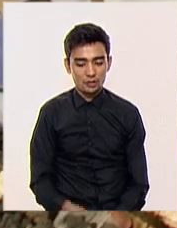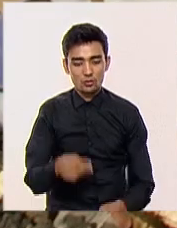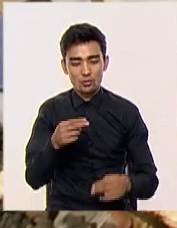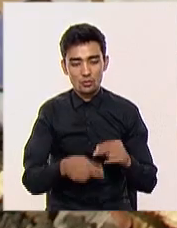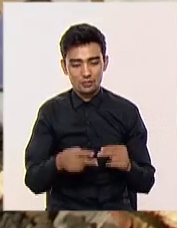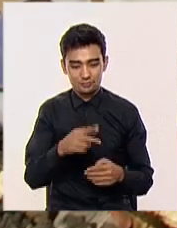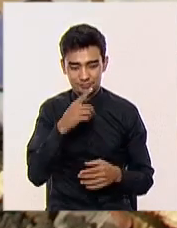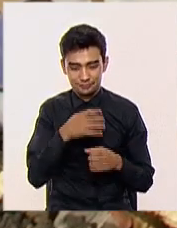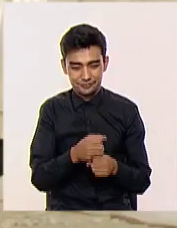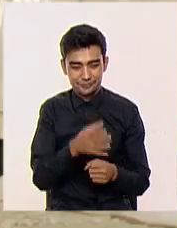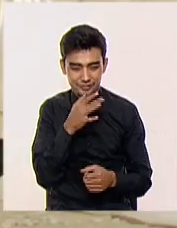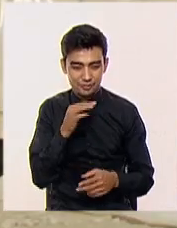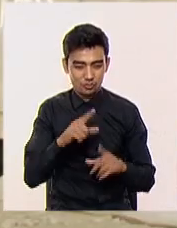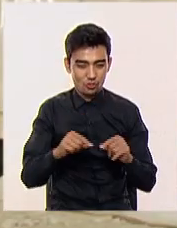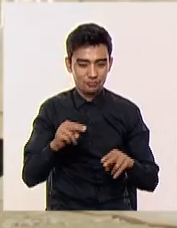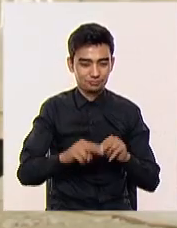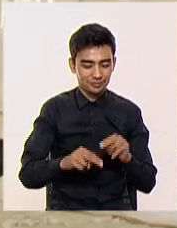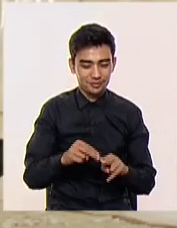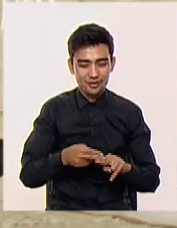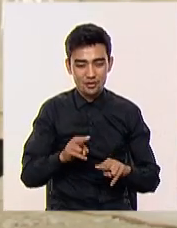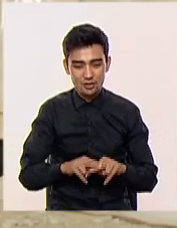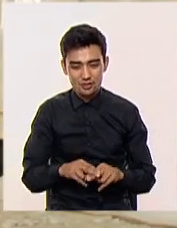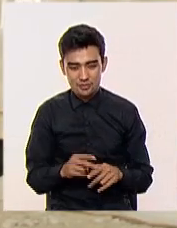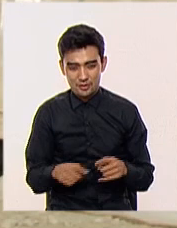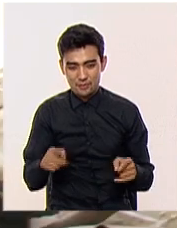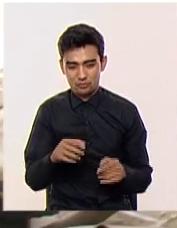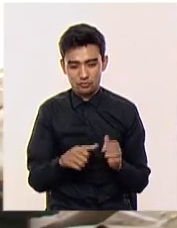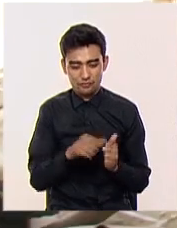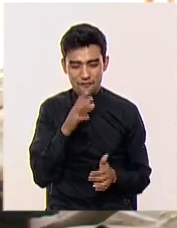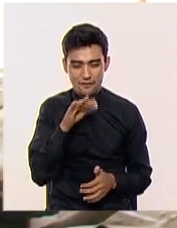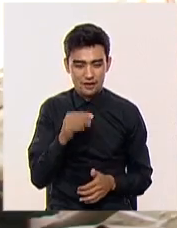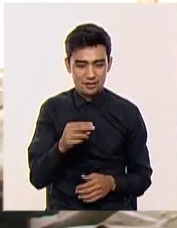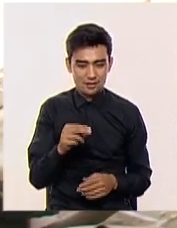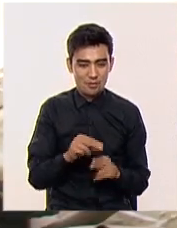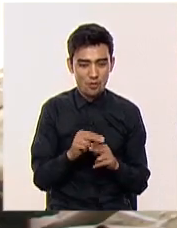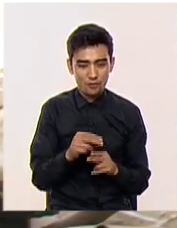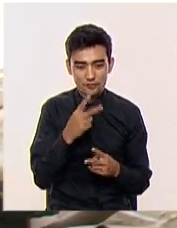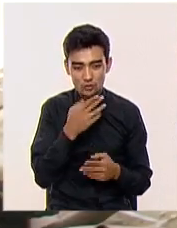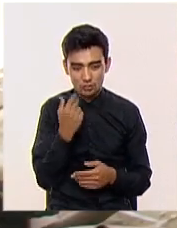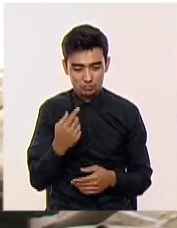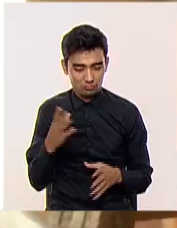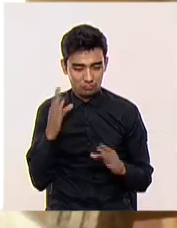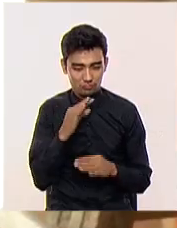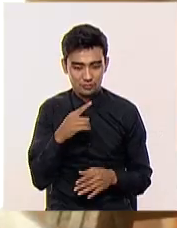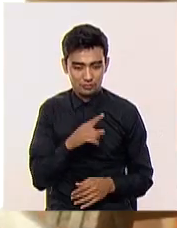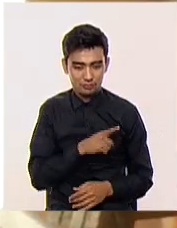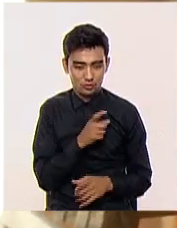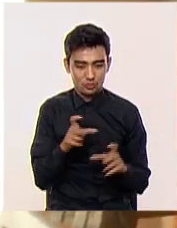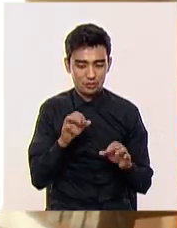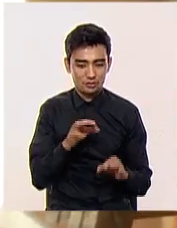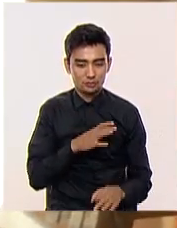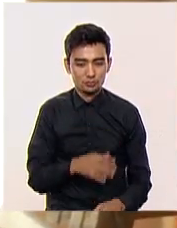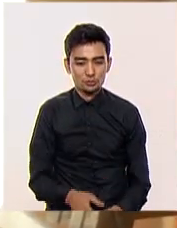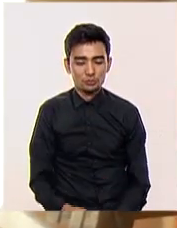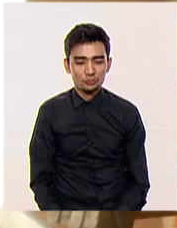Завершить в кратчайшие сроки строительство в школах, которые по полвека не видели ремонта, просто невозможно, отмечают специалисты. Полина